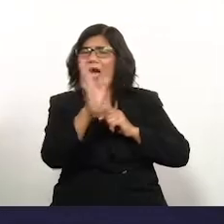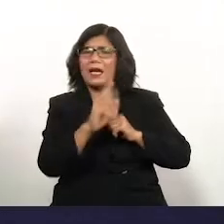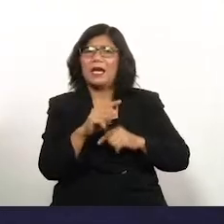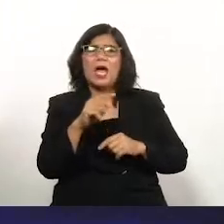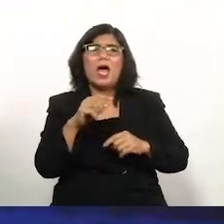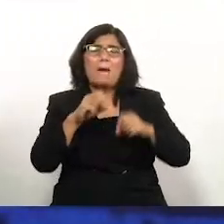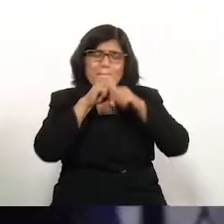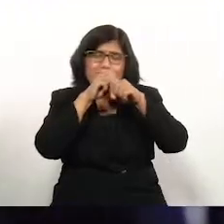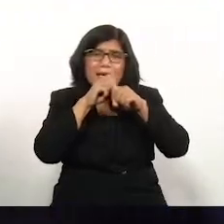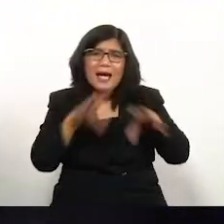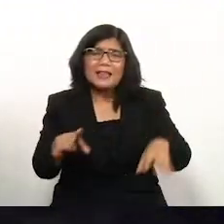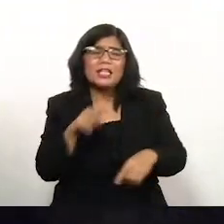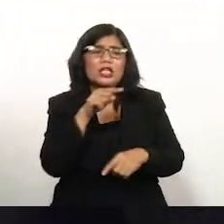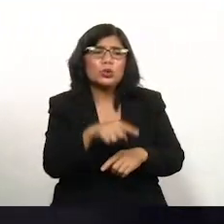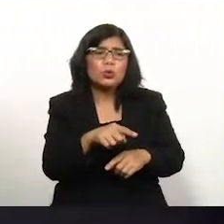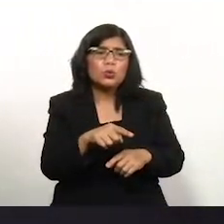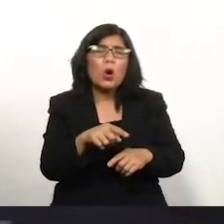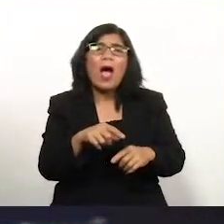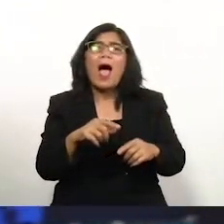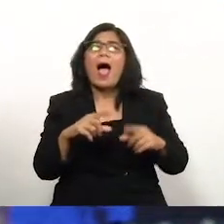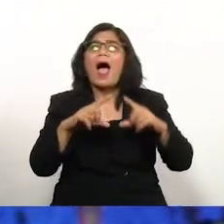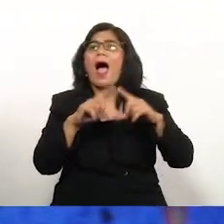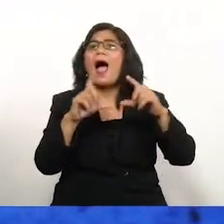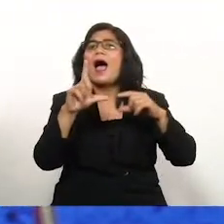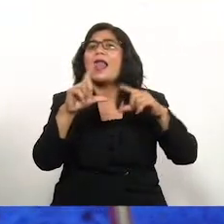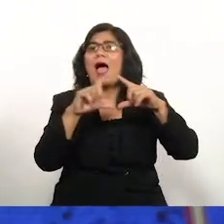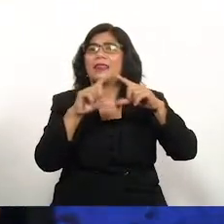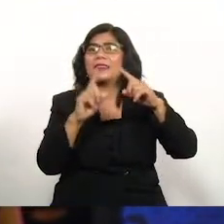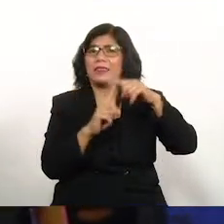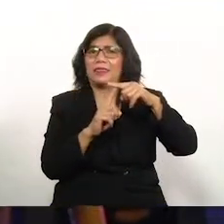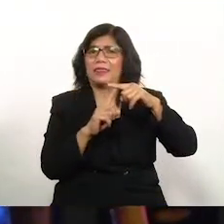kalau tiap target mungkin itu adalah hak